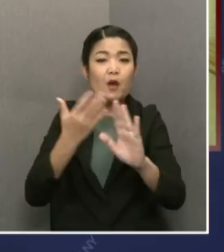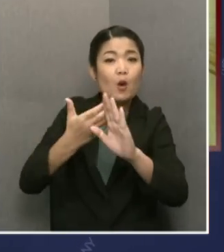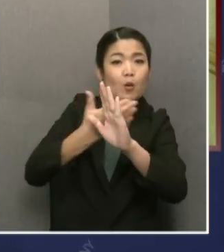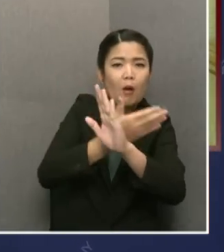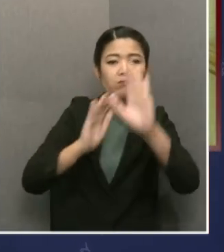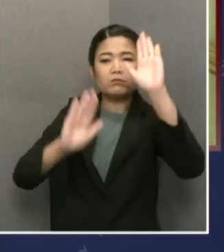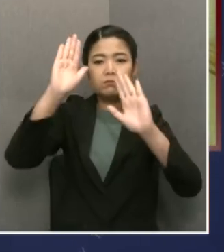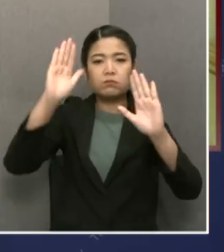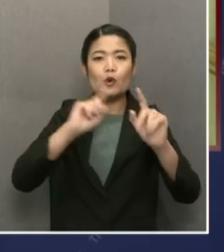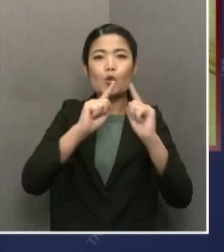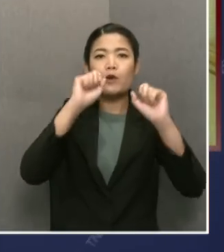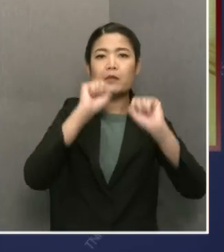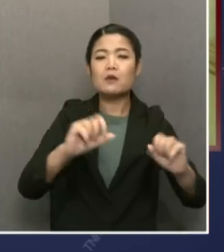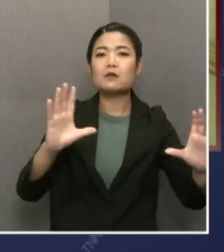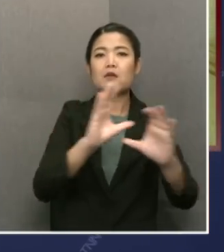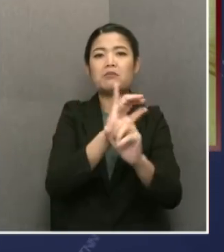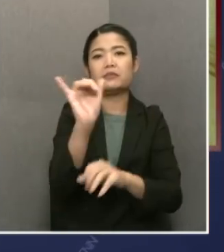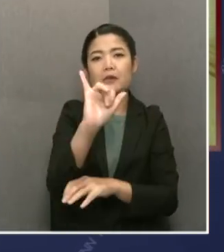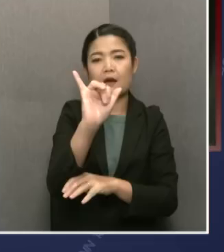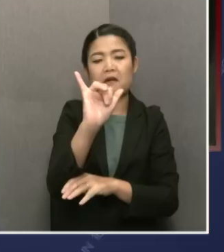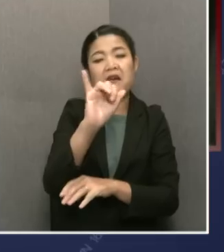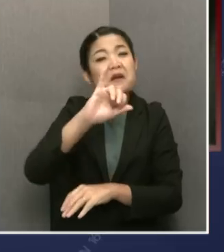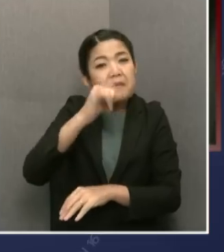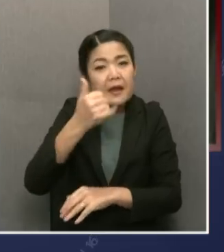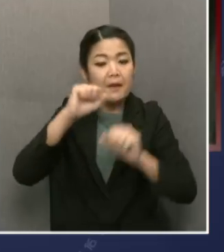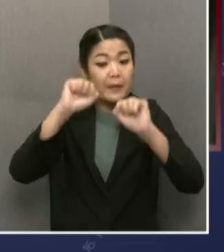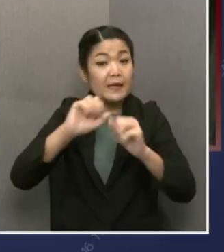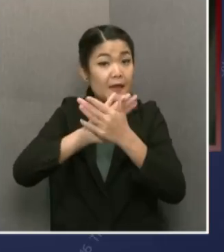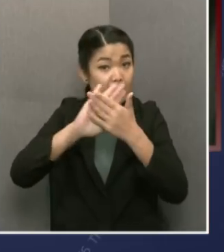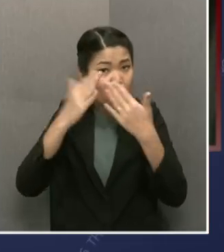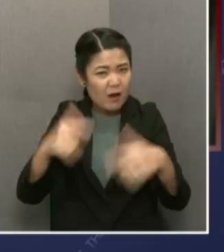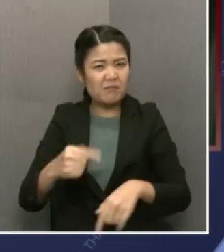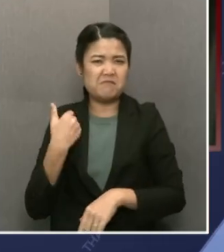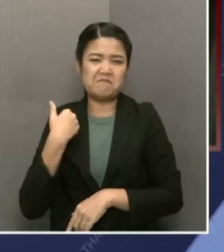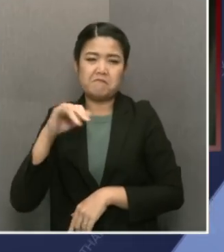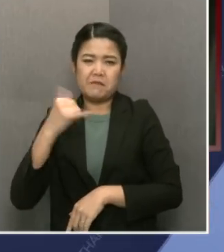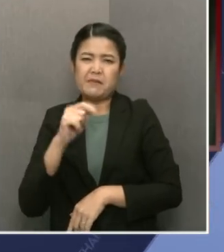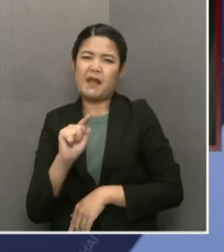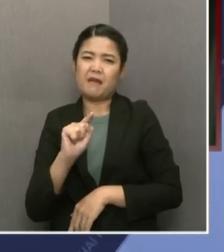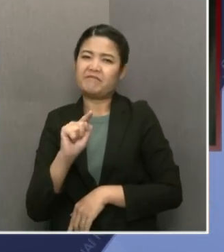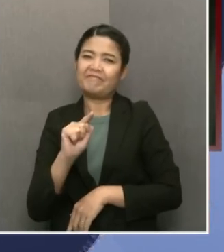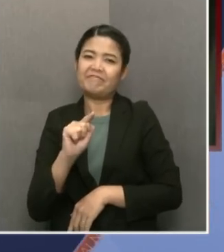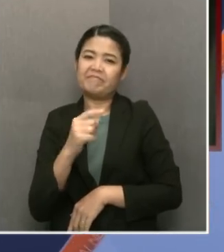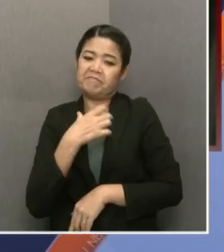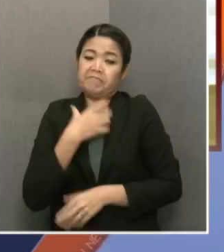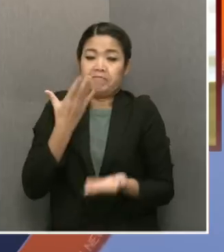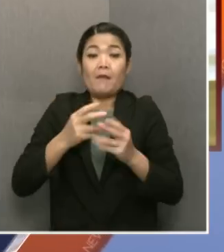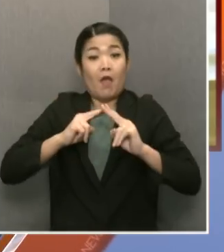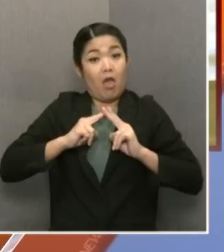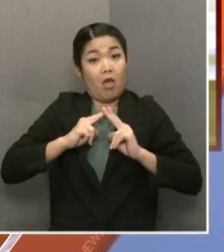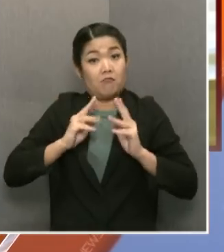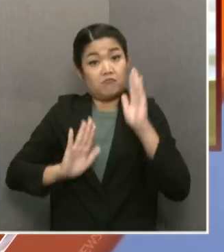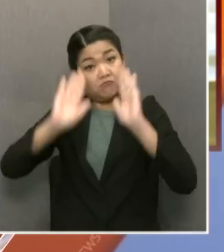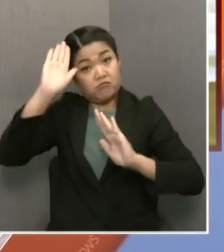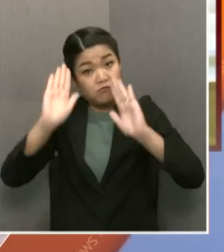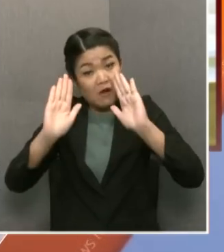สรุปในการที่จะมีมติพรรคได้นะหรือมีมติพรรคแต่ว่ามีการฟรีโหวตเกิดขึ้นอะไรต่างๆเหล่าเนะครับมันก็จะยิ่งเป็นปัญหาที่ซับ